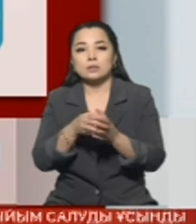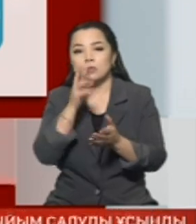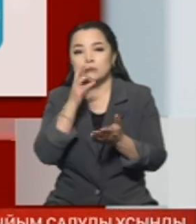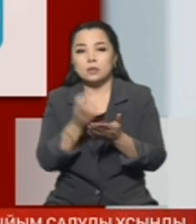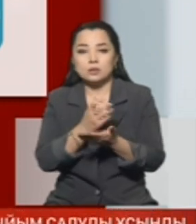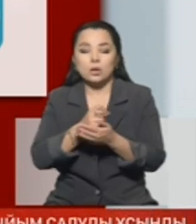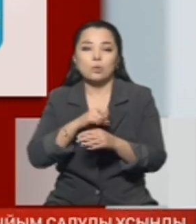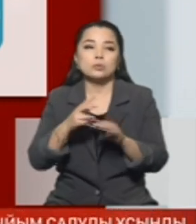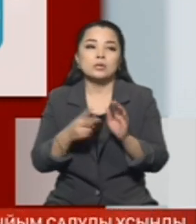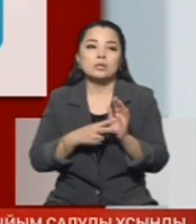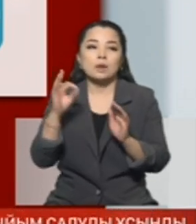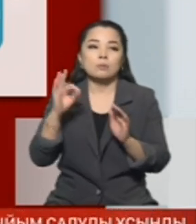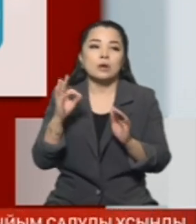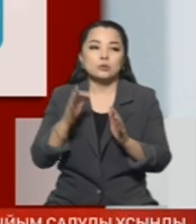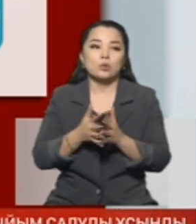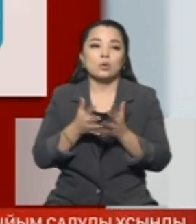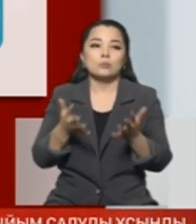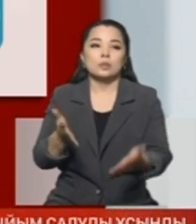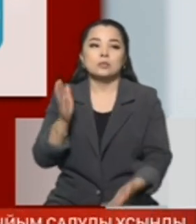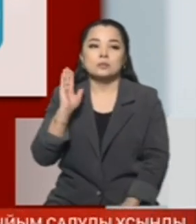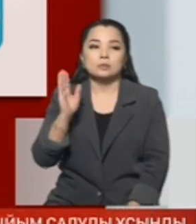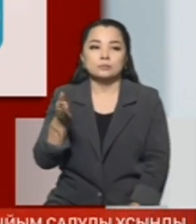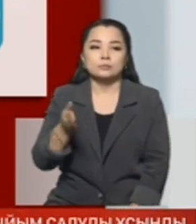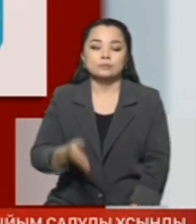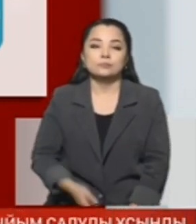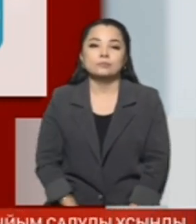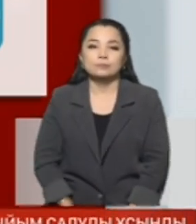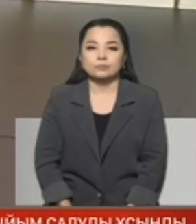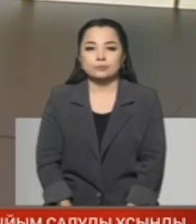жалақысы 17%-ға көбейеді.